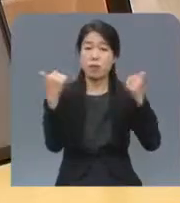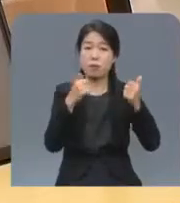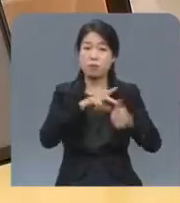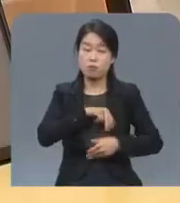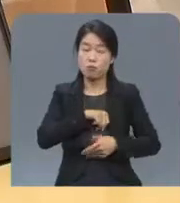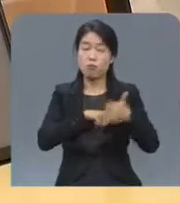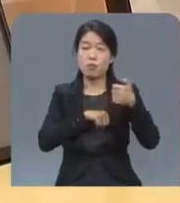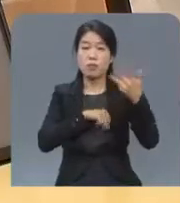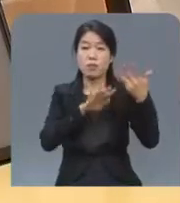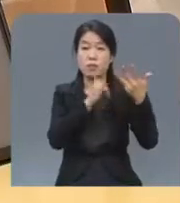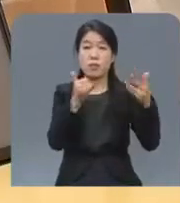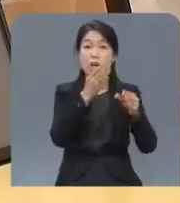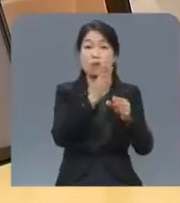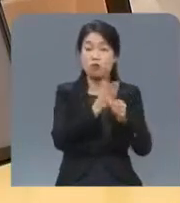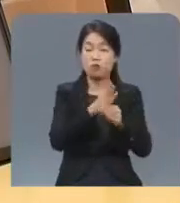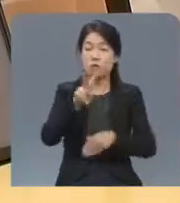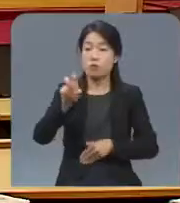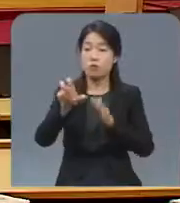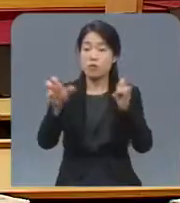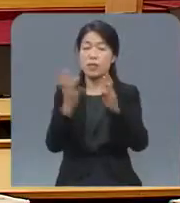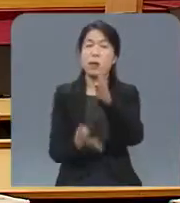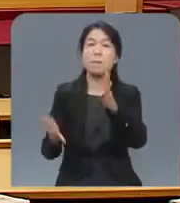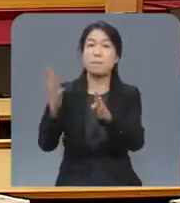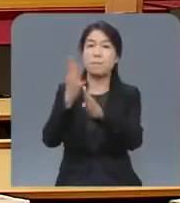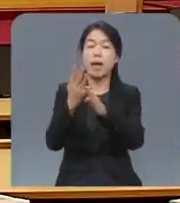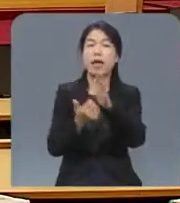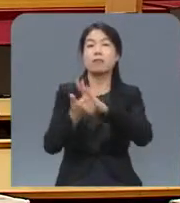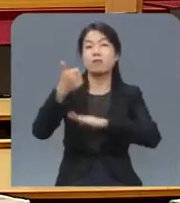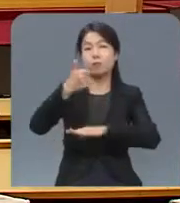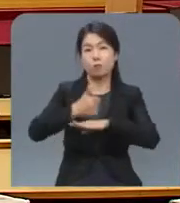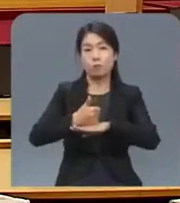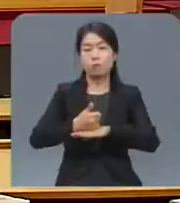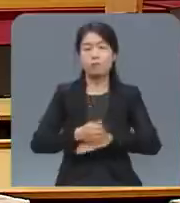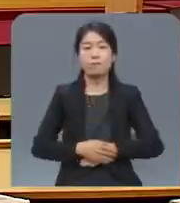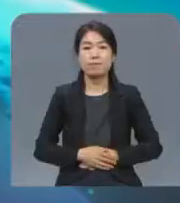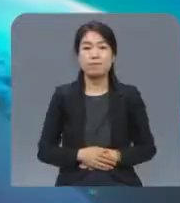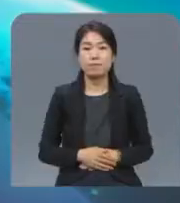외신 8명 가운데 25명이 재선에 성공했습니다